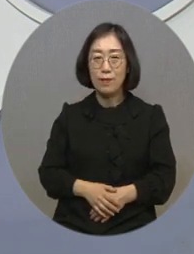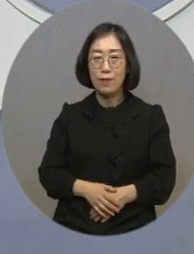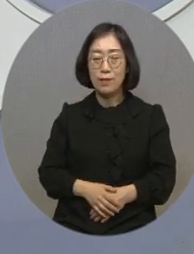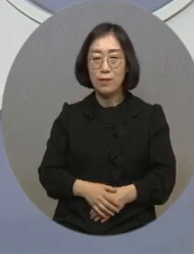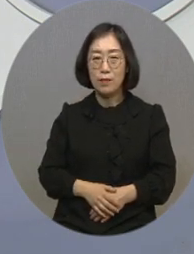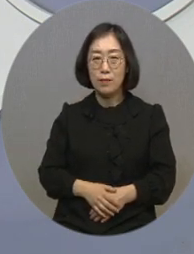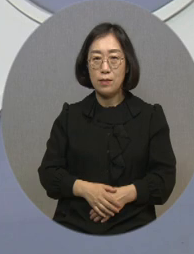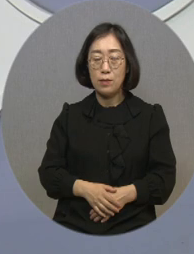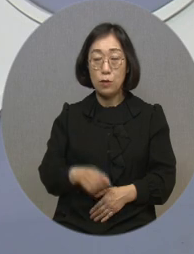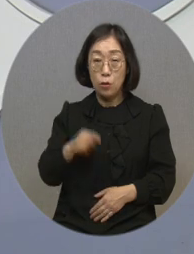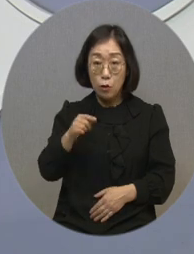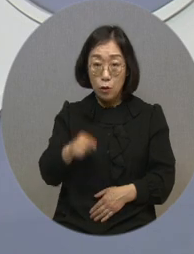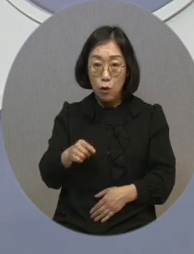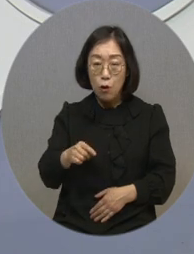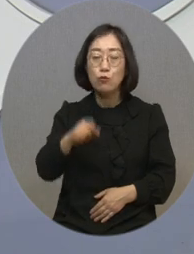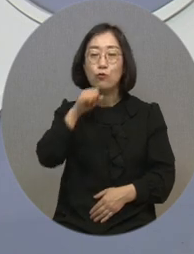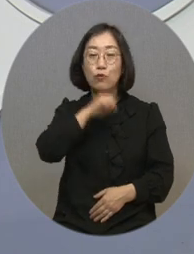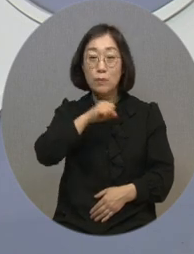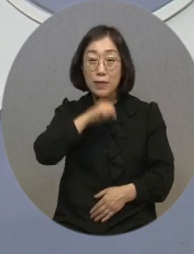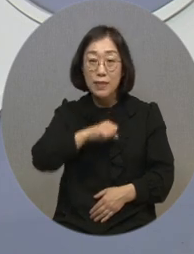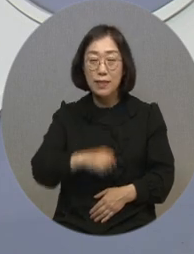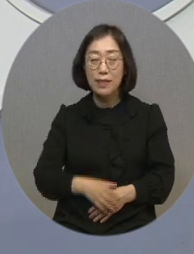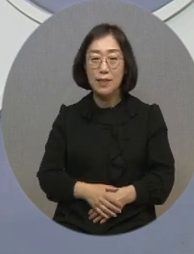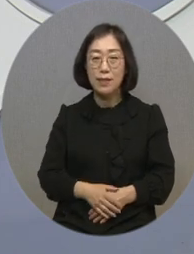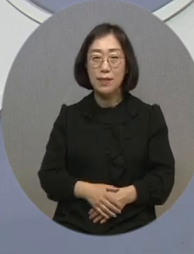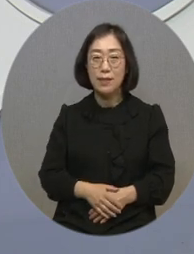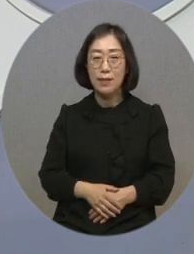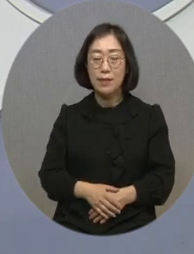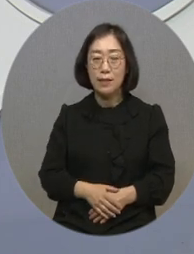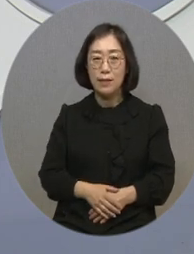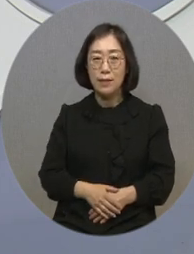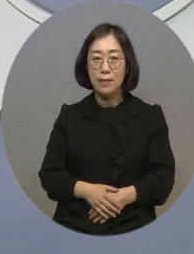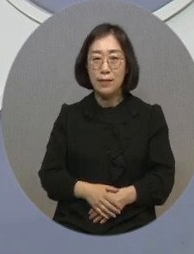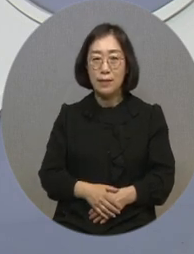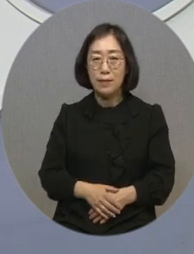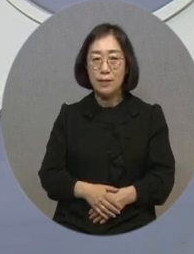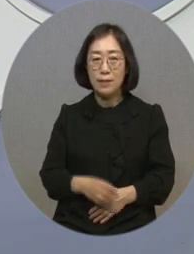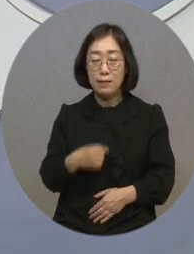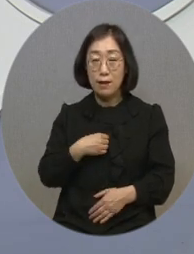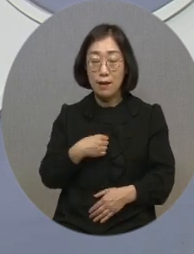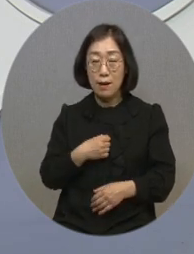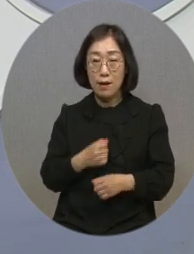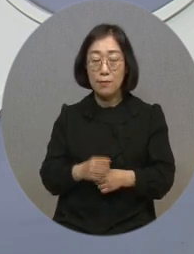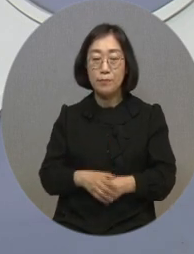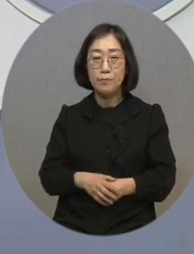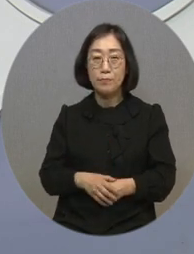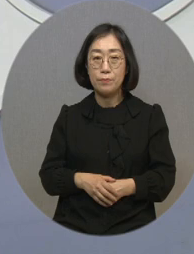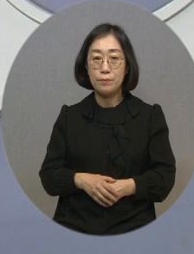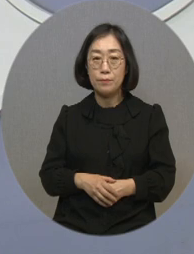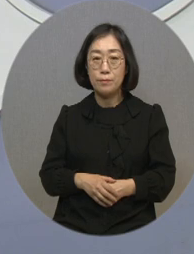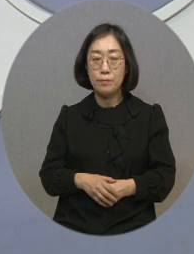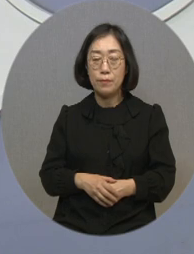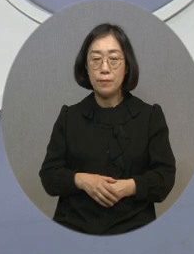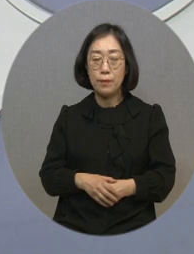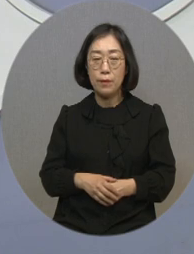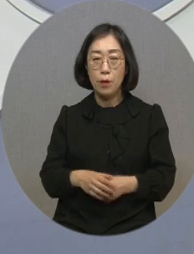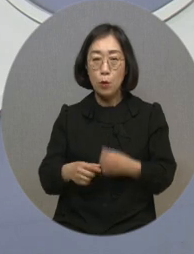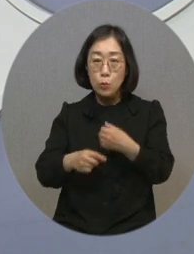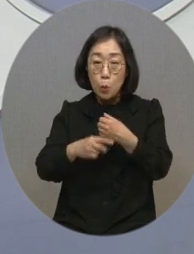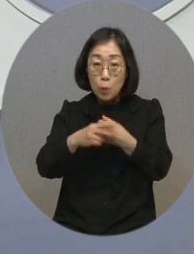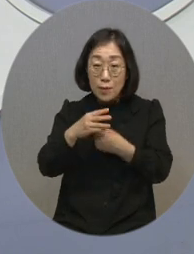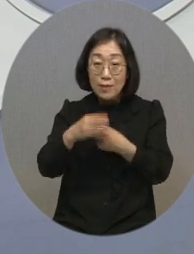했고 그렇게 된 이유 중에 하나도 제가 아주 어렸을 때 아마 초등학교 입학 그